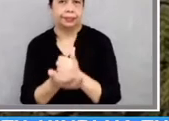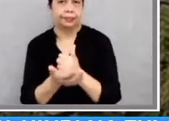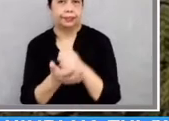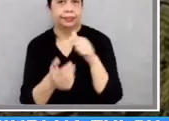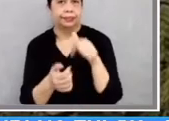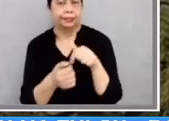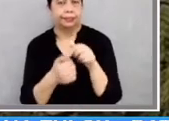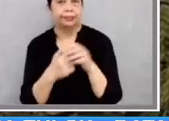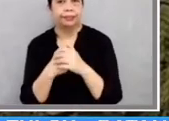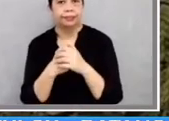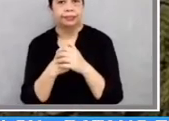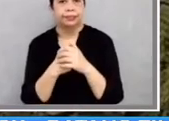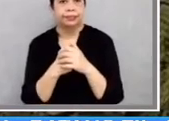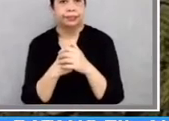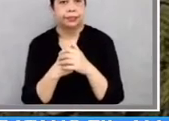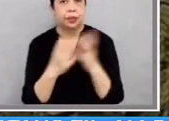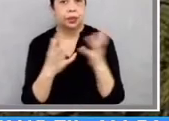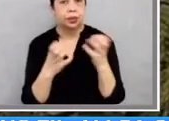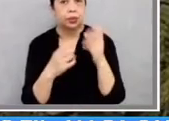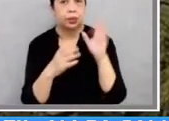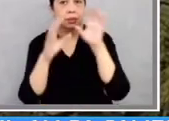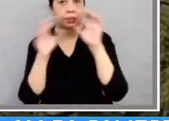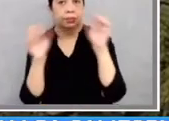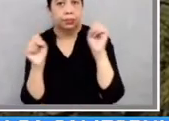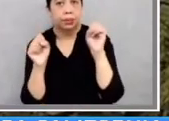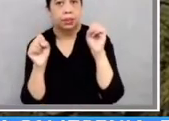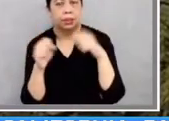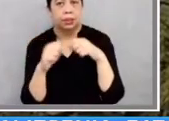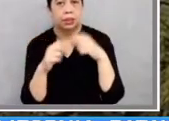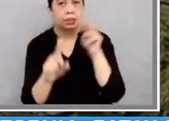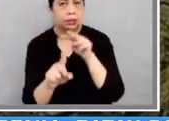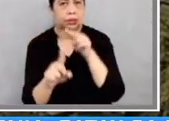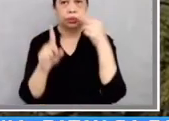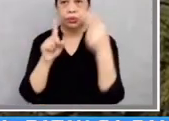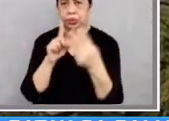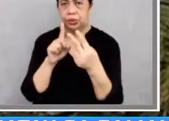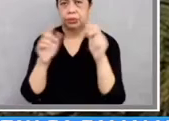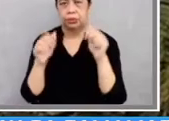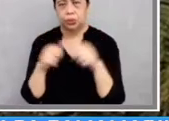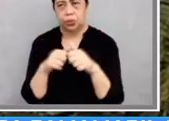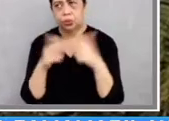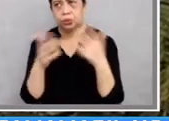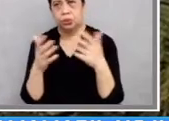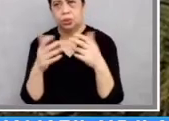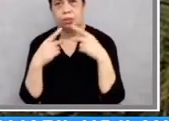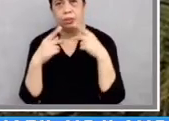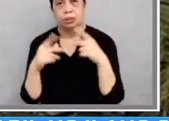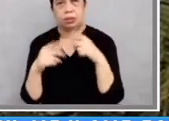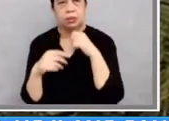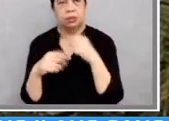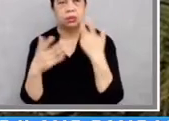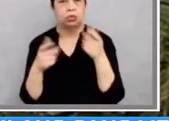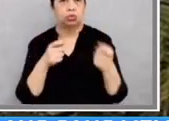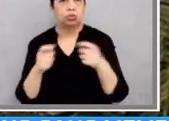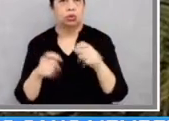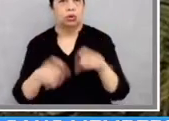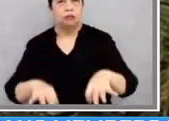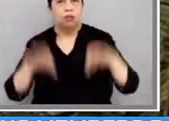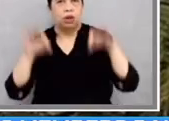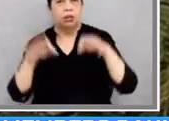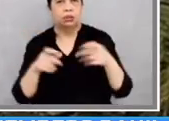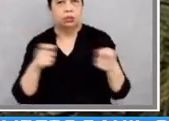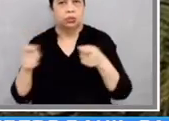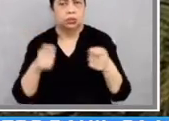po? Ang gusto ng ating Pangulo, mag-paradigm shift ng public works from near flood control projects to water management projects.